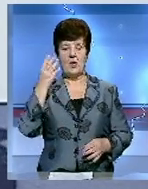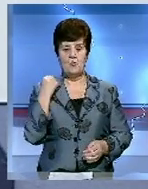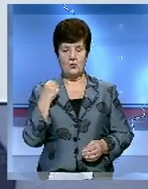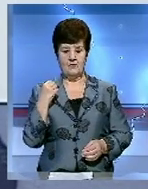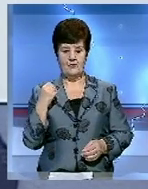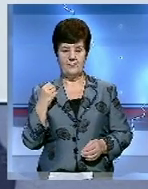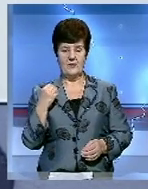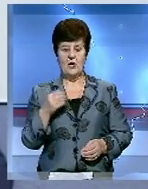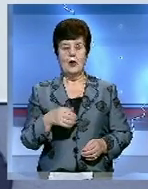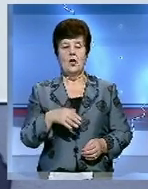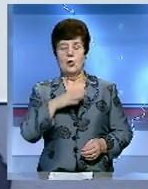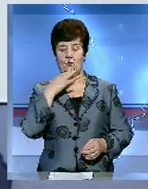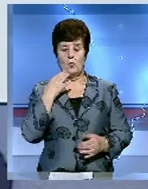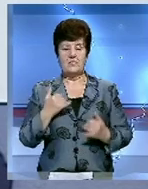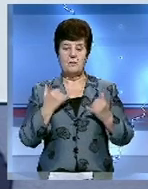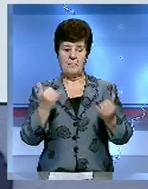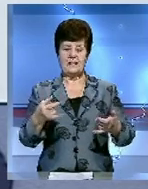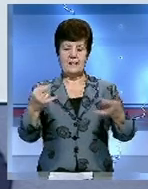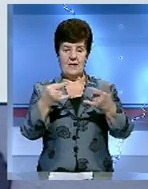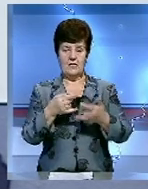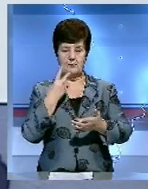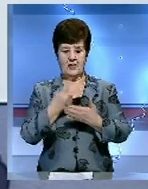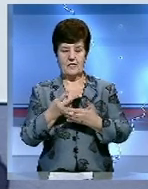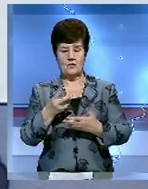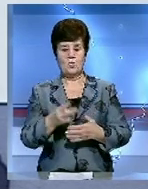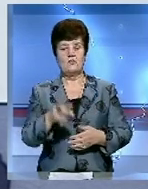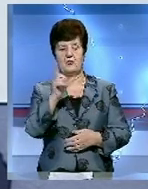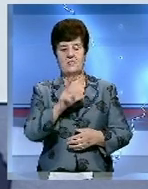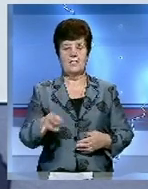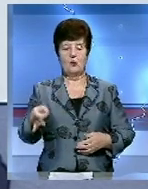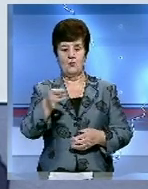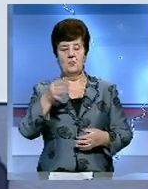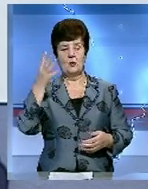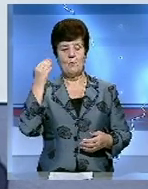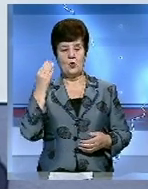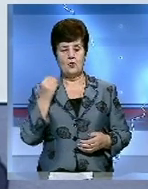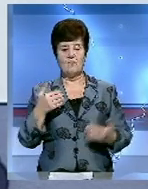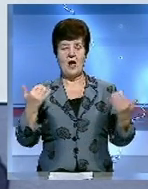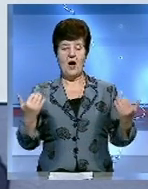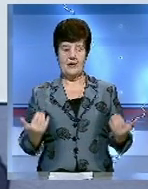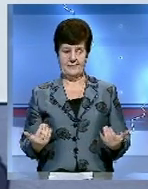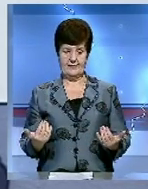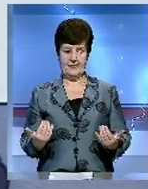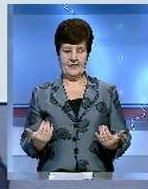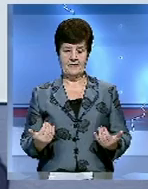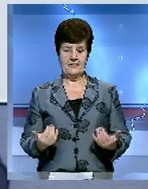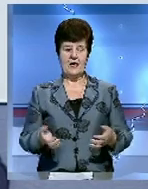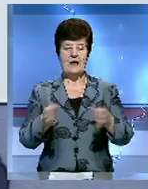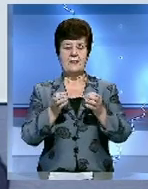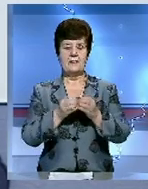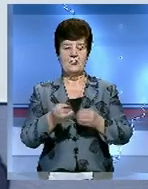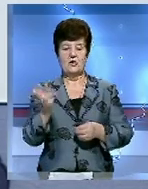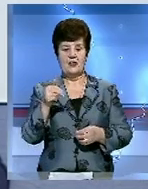Mulți stimați telespectatori, cetățenii Republicii Moldova. Astăzi, 10 decembrie